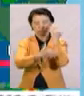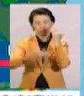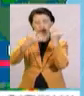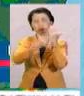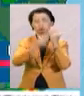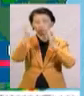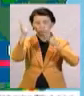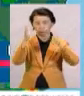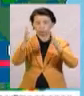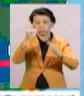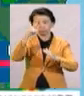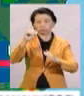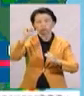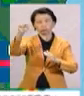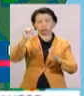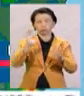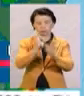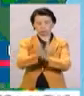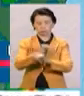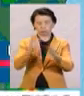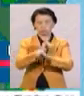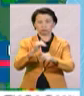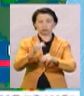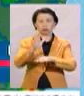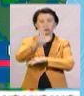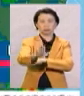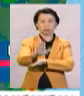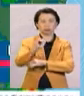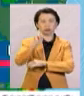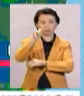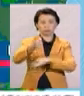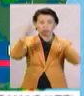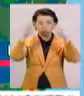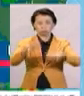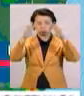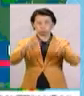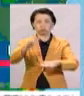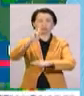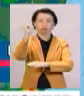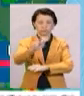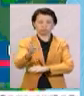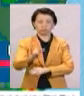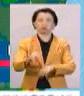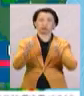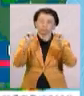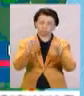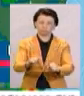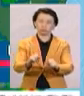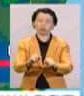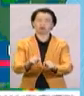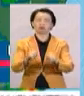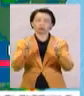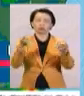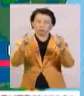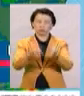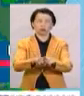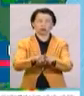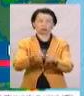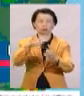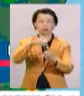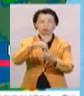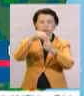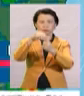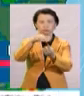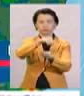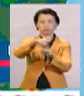Malaysia. Untuk negeri Sabah dan Sarawak pula, menjelang petang esok, hujan lebat dan ribut petir masih lagi berpotensi untuk berlaku terutamanya